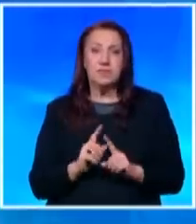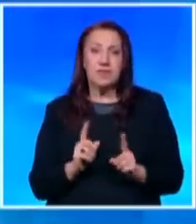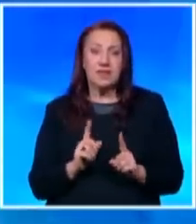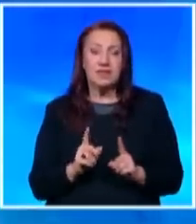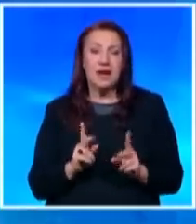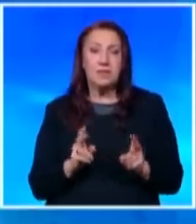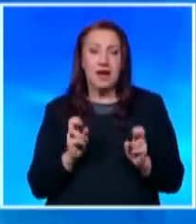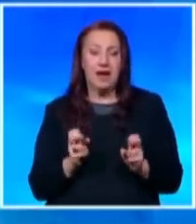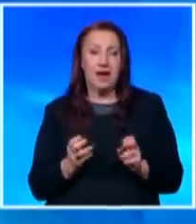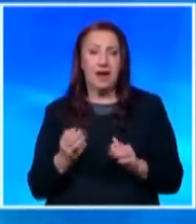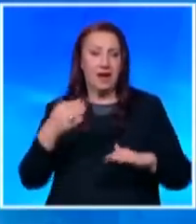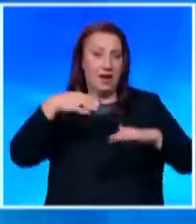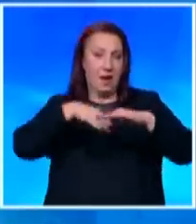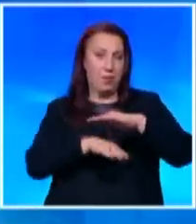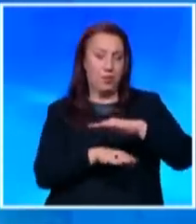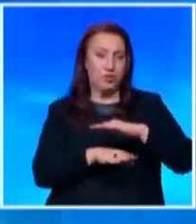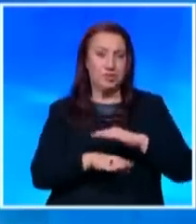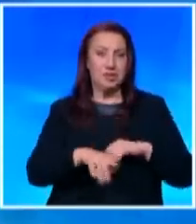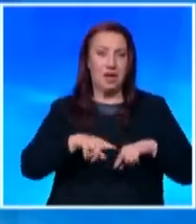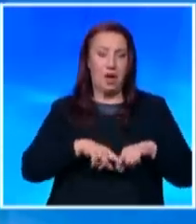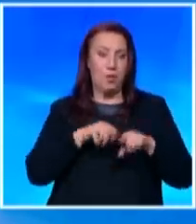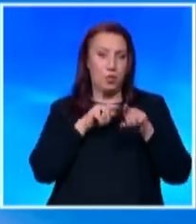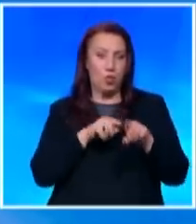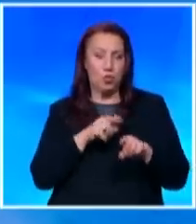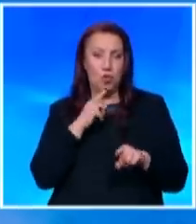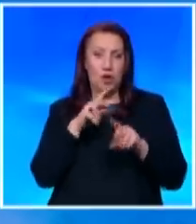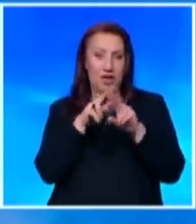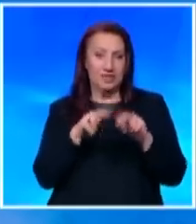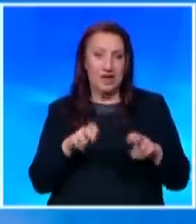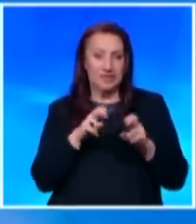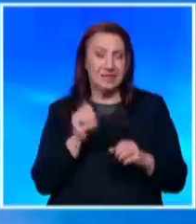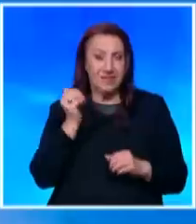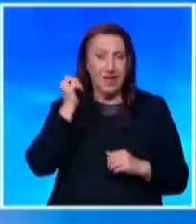подчинена на прокурора да го разследва. Било то следовател, било то